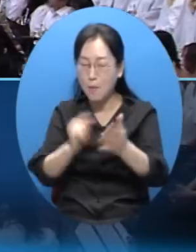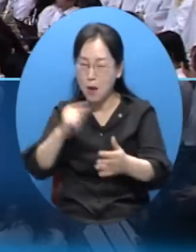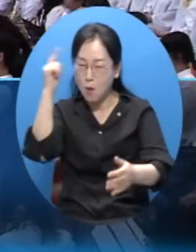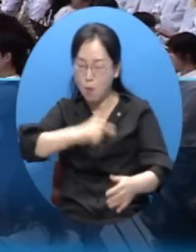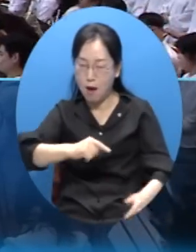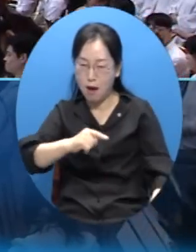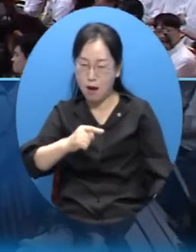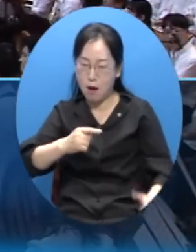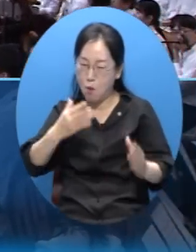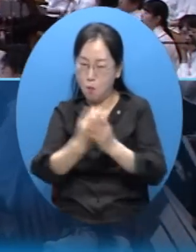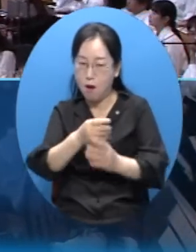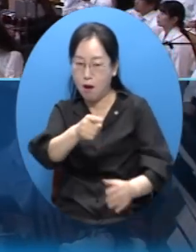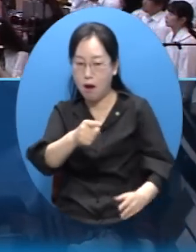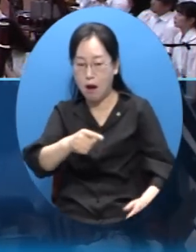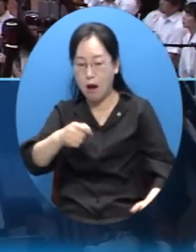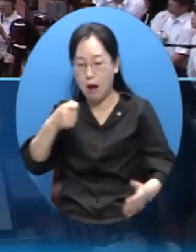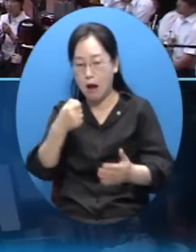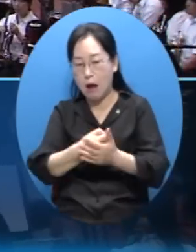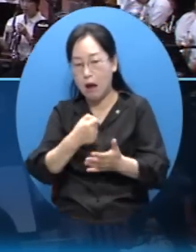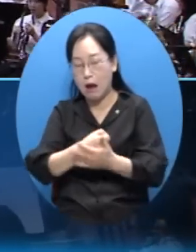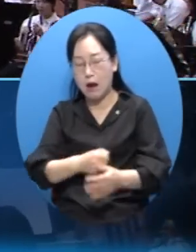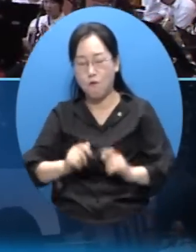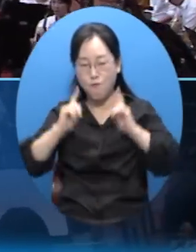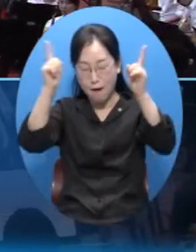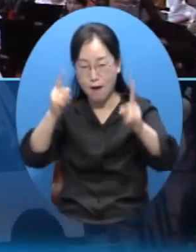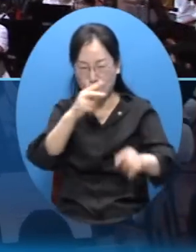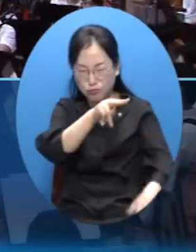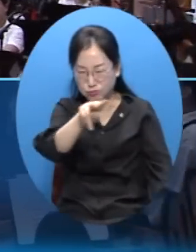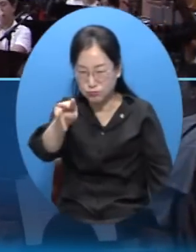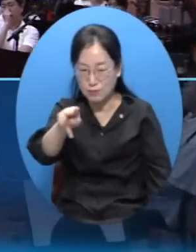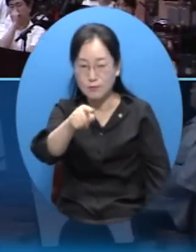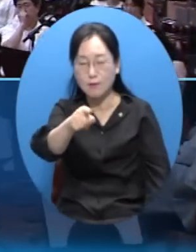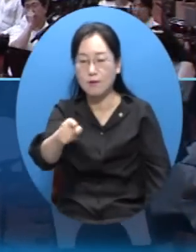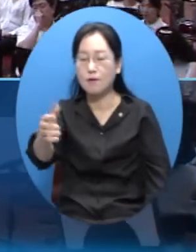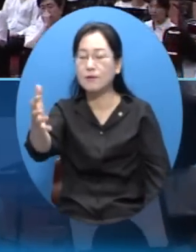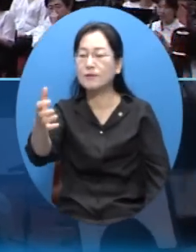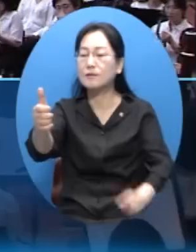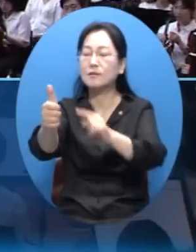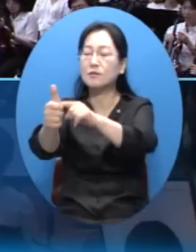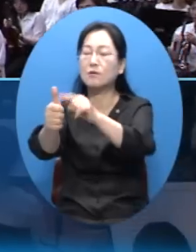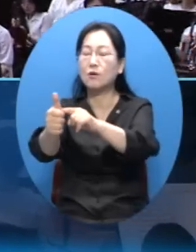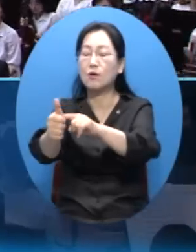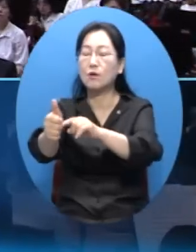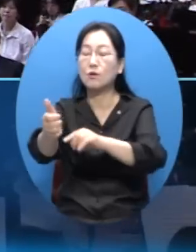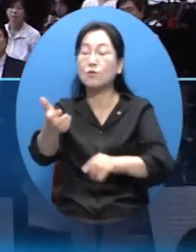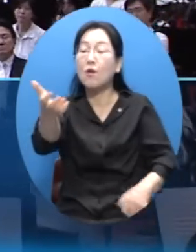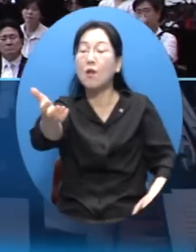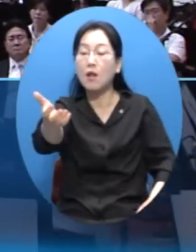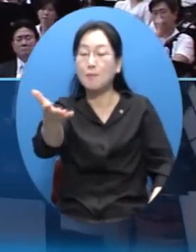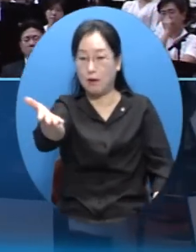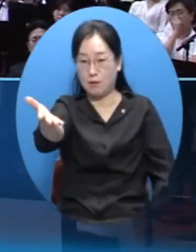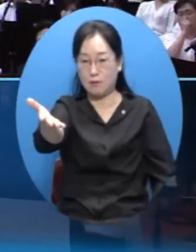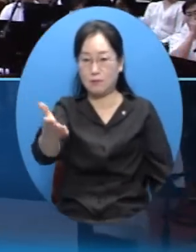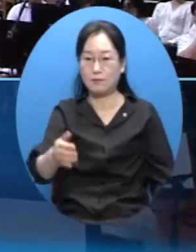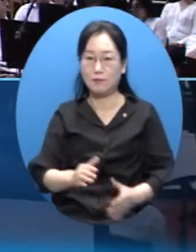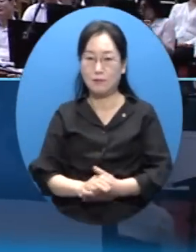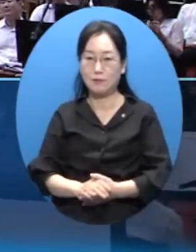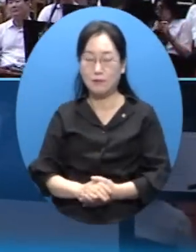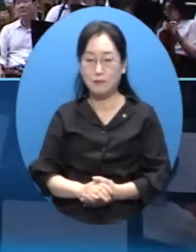완악함을 탄식하사 노하심으로 그들을 둘러보시고 그 사람에게 이르시되 내 손을 내밀라 하시니 내밀매 그 손이